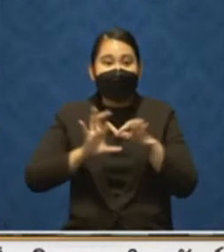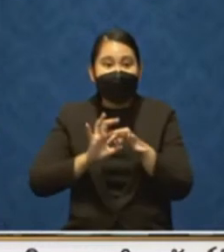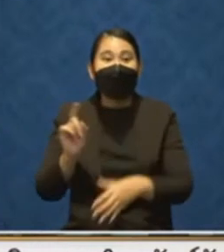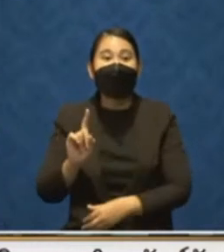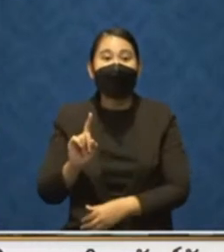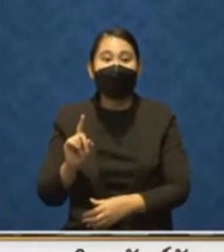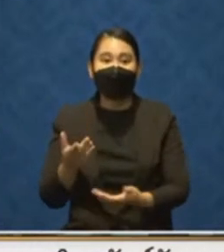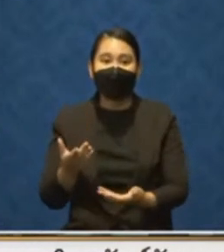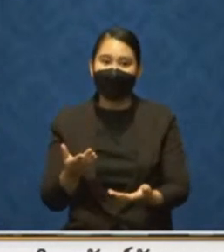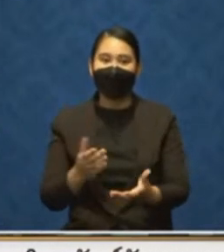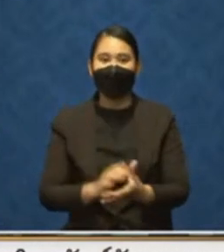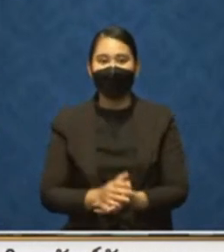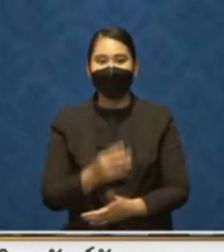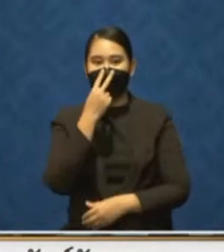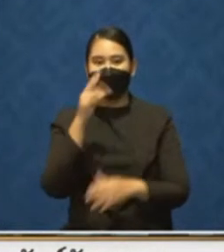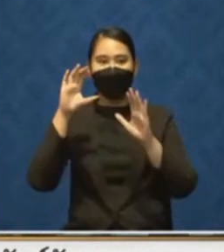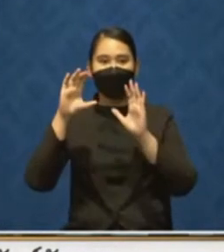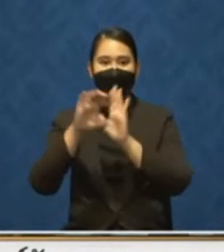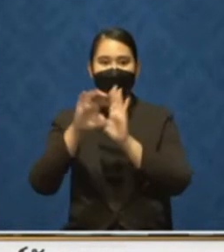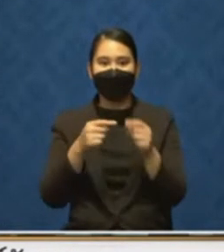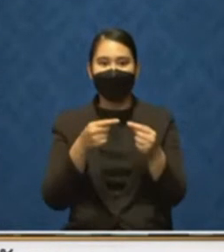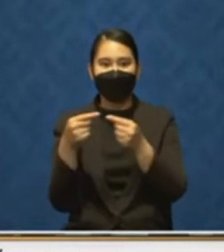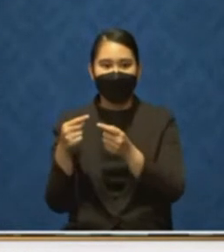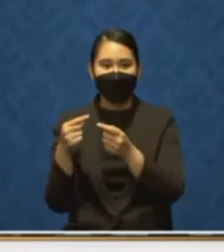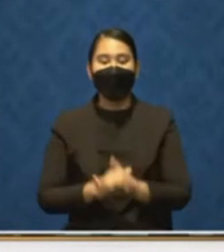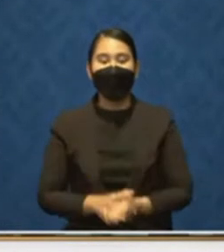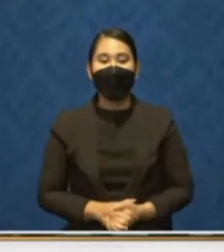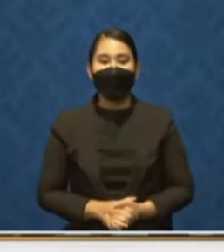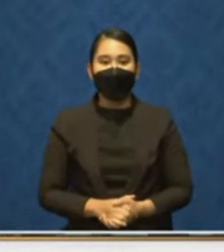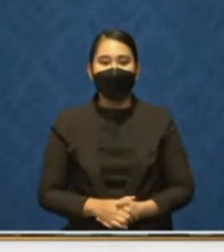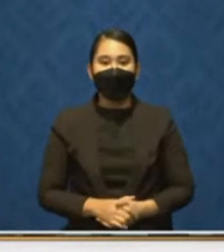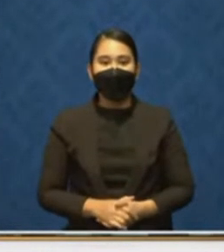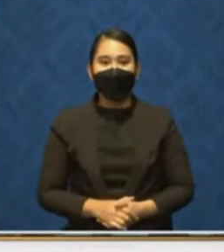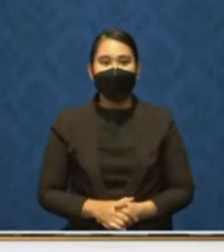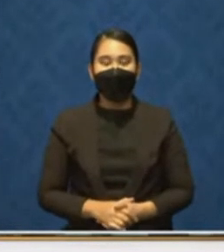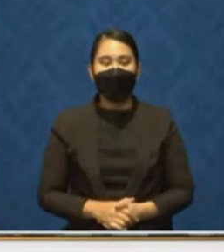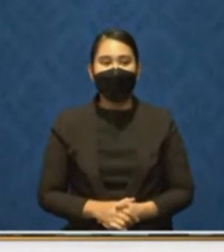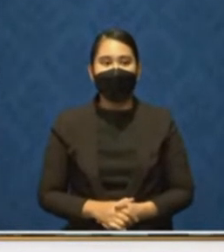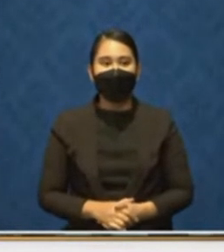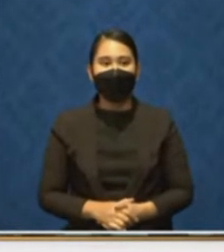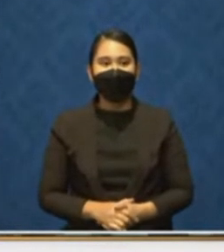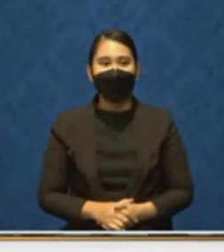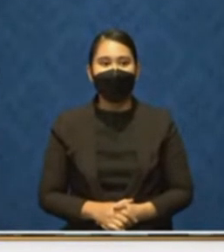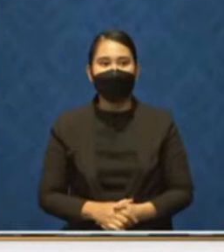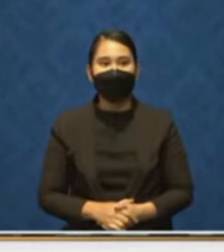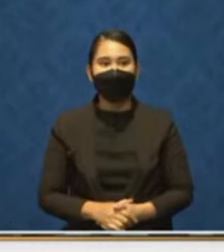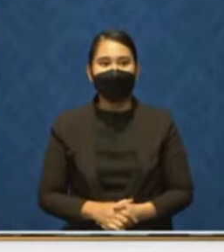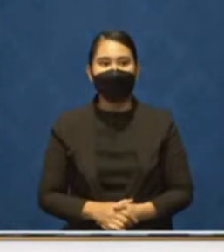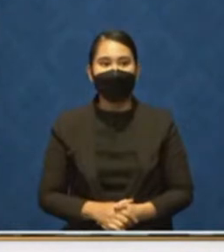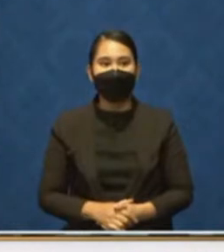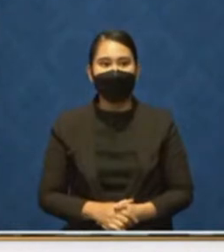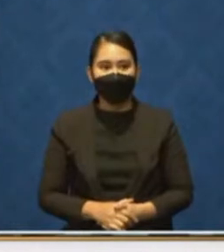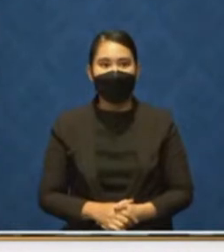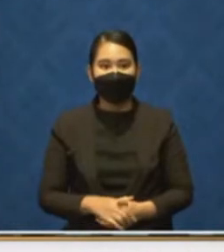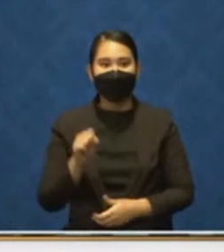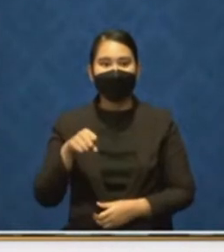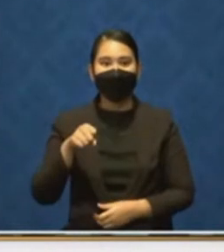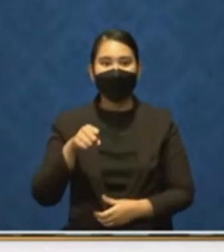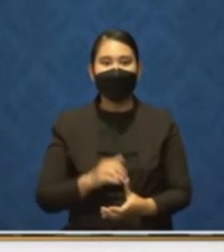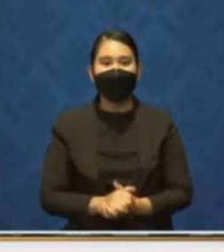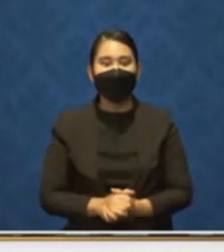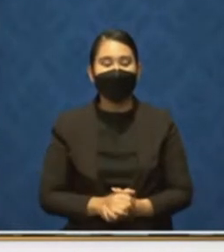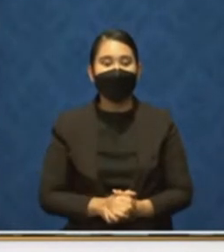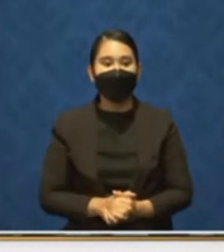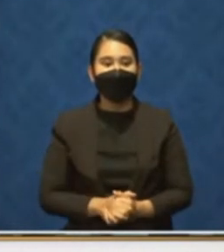สัตว์อนุภาคต่อไปนะถ้าสมัยก่อนติดที่ 11ค่ะอันนี้ครับ